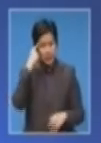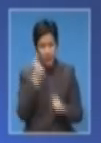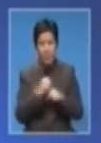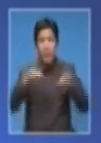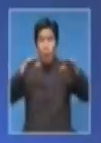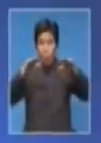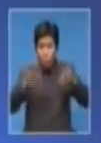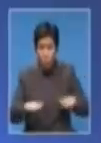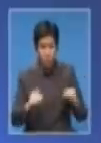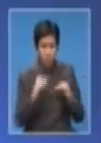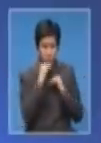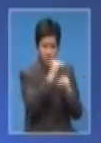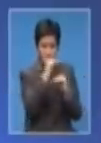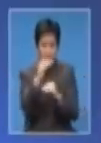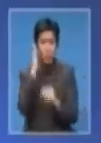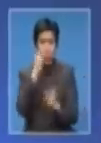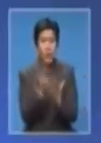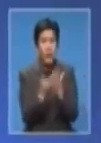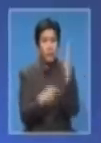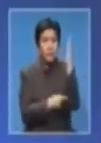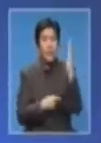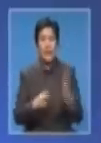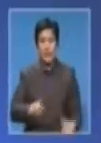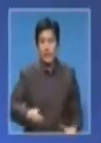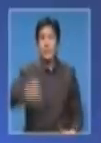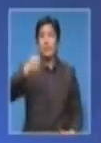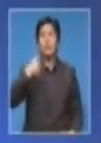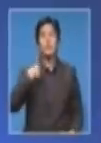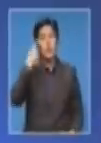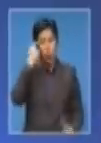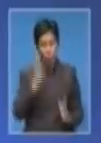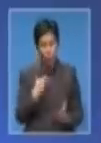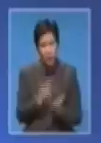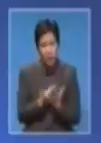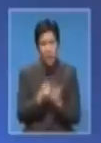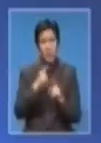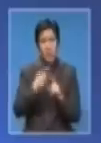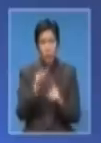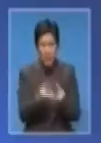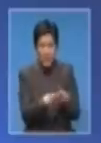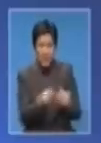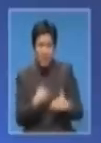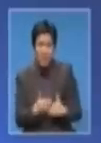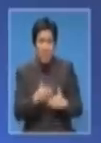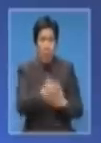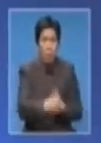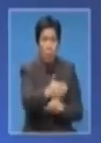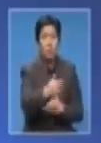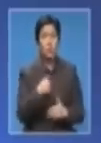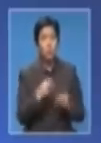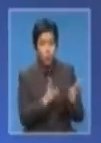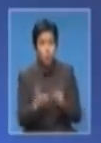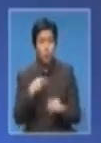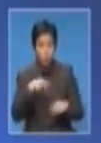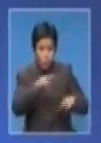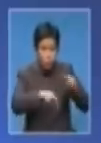ะลดลงไปมันก็ทำให้ราคาดีขึ้นแต่ก็เป็นห่วงประชาชนที่มีรายได้น้อยที่บุกรุกเข้าไปนะก็จะหามาตรการดูแลนะครับในส่วนของน